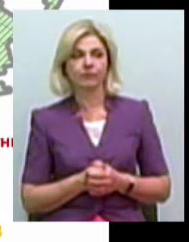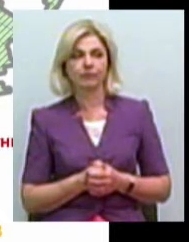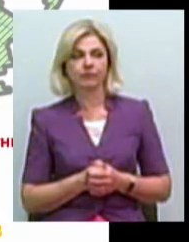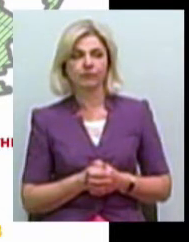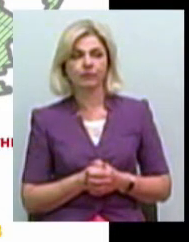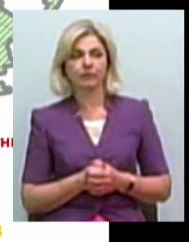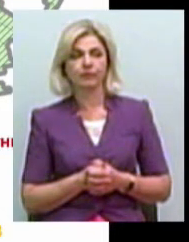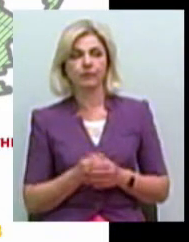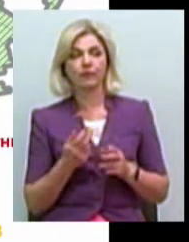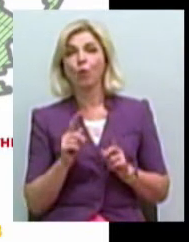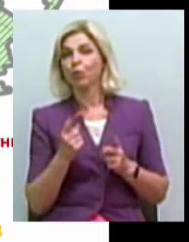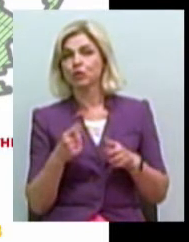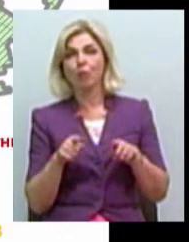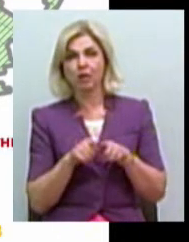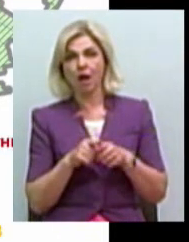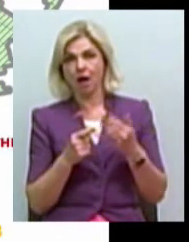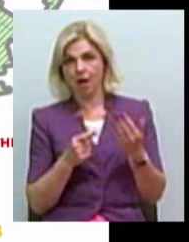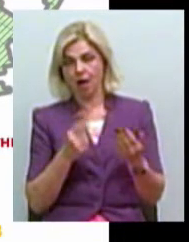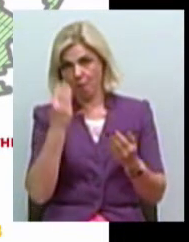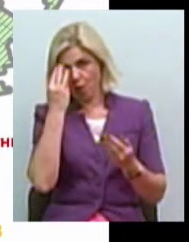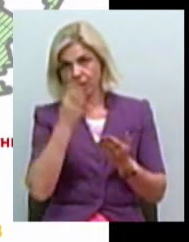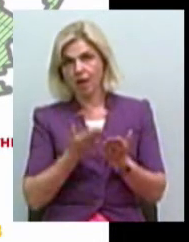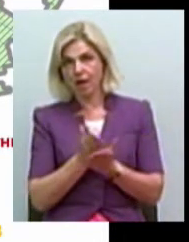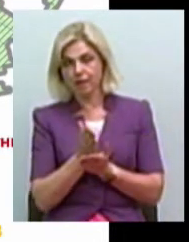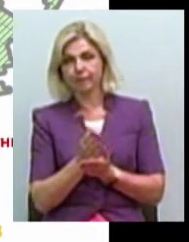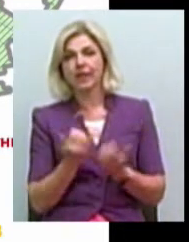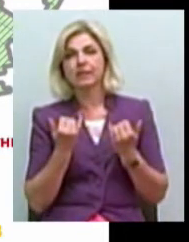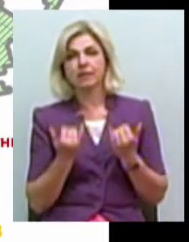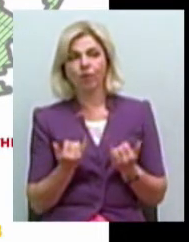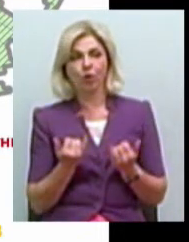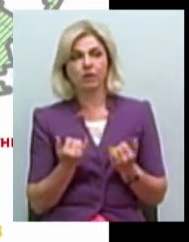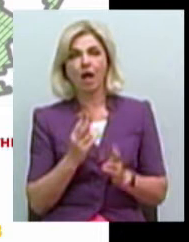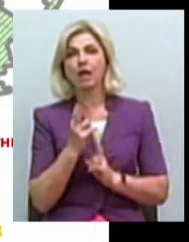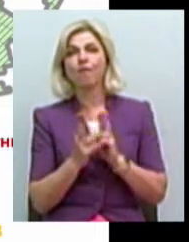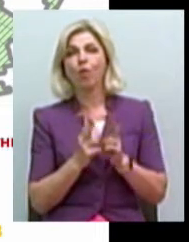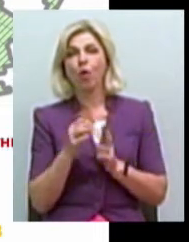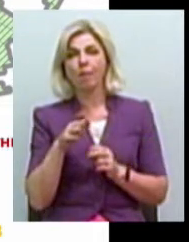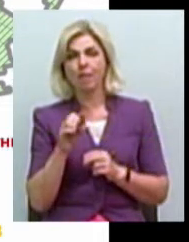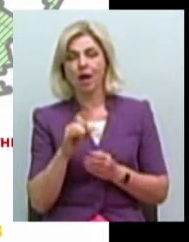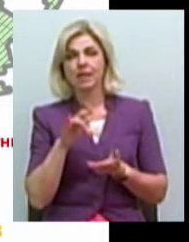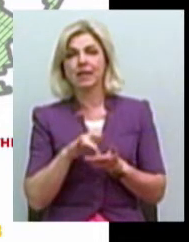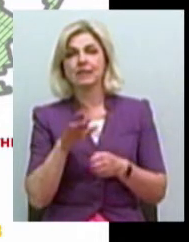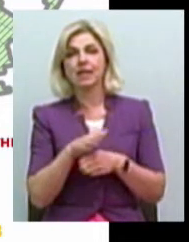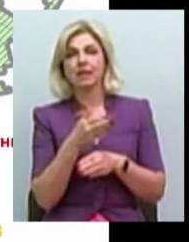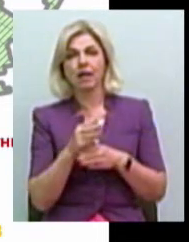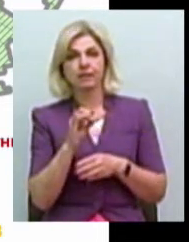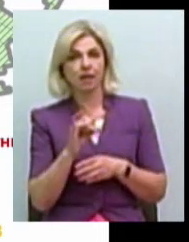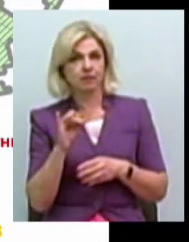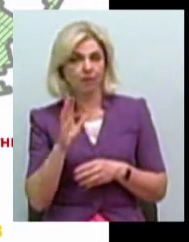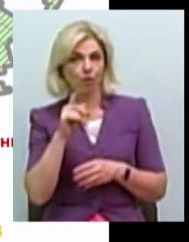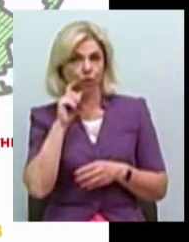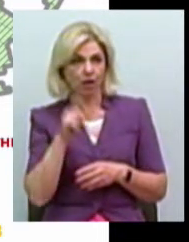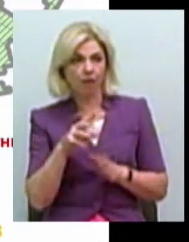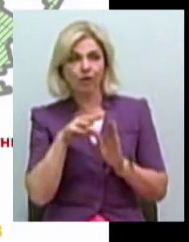чому саме так? Чому саме така модель? Ну, на сьогоднішній день проходить реформа децентралізації в Україні, яка